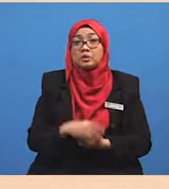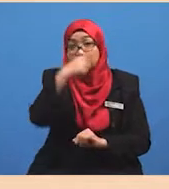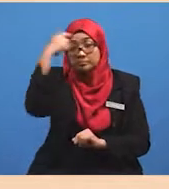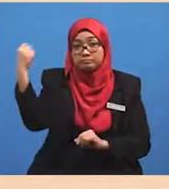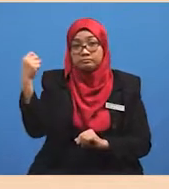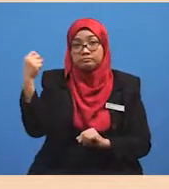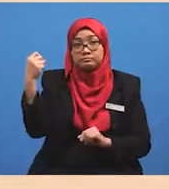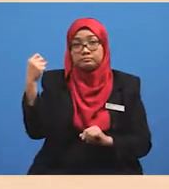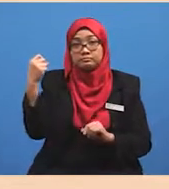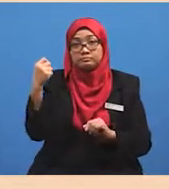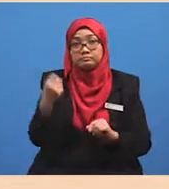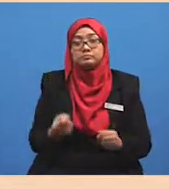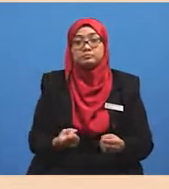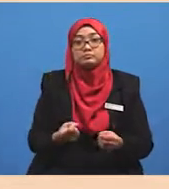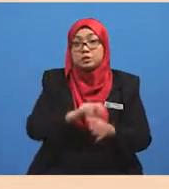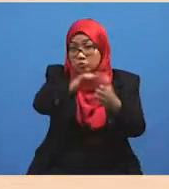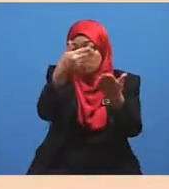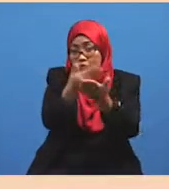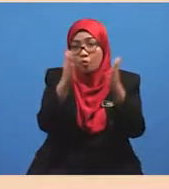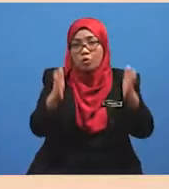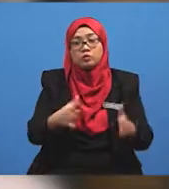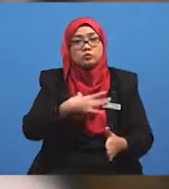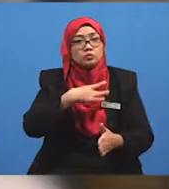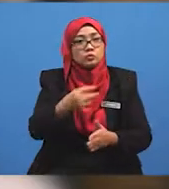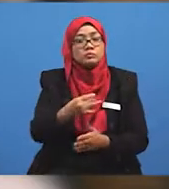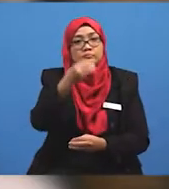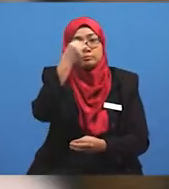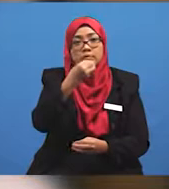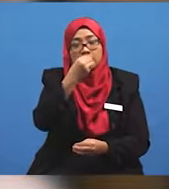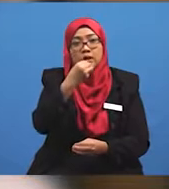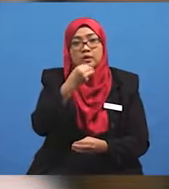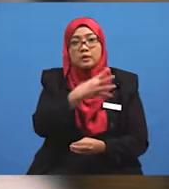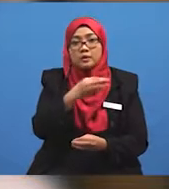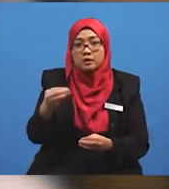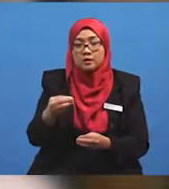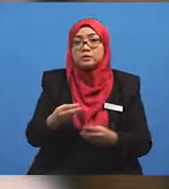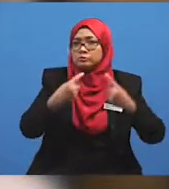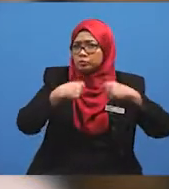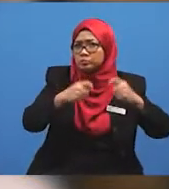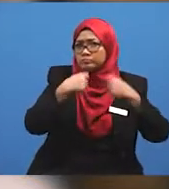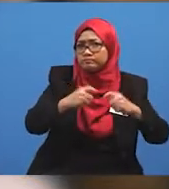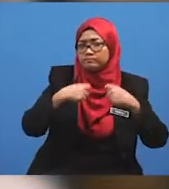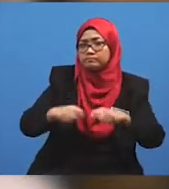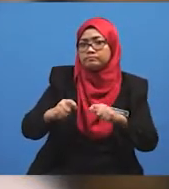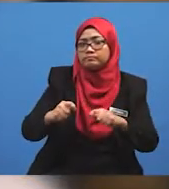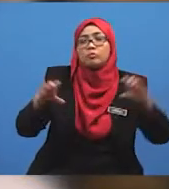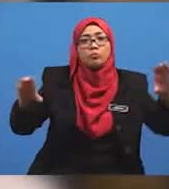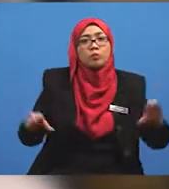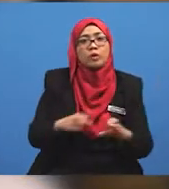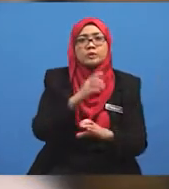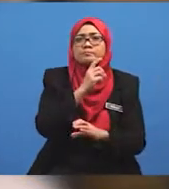dalam kalangan penduduk Vanda Disamping itu kaidah ini juga